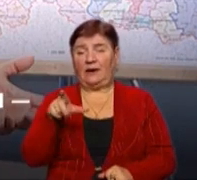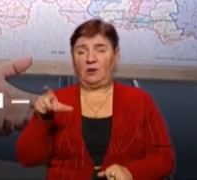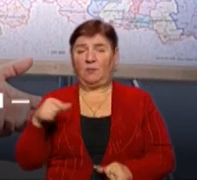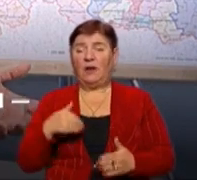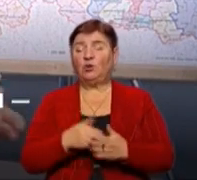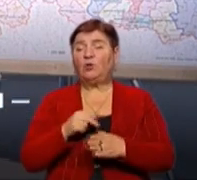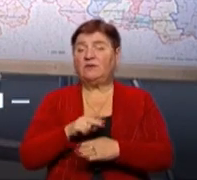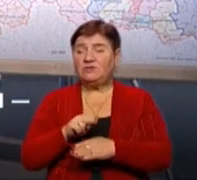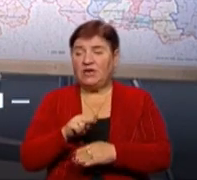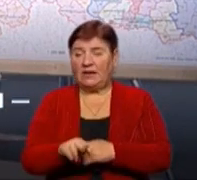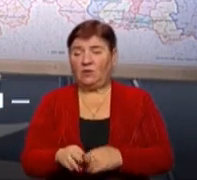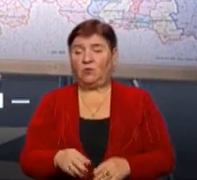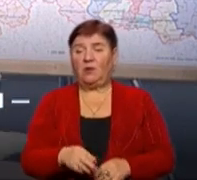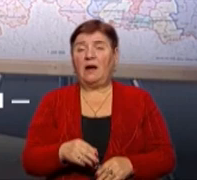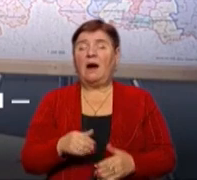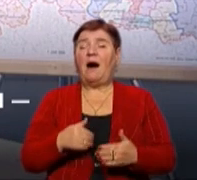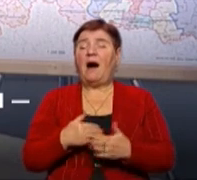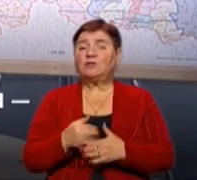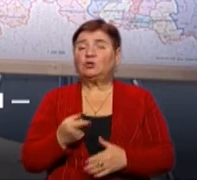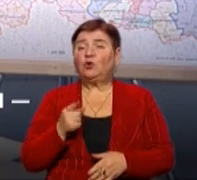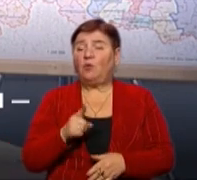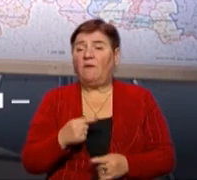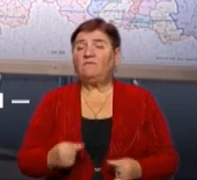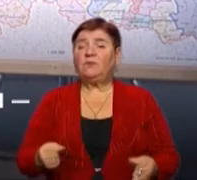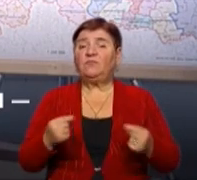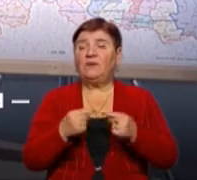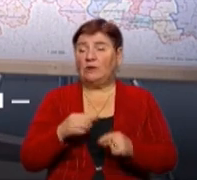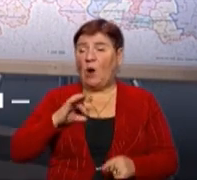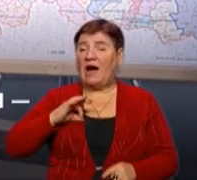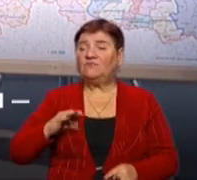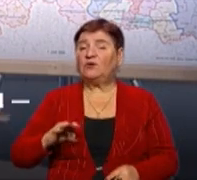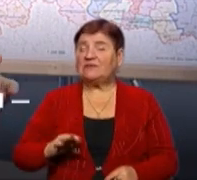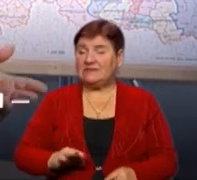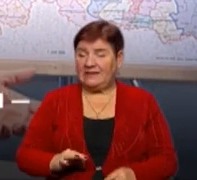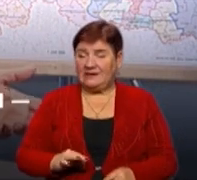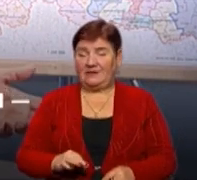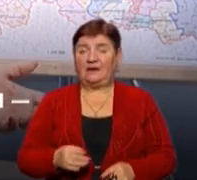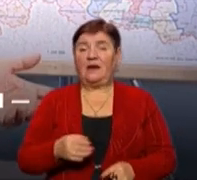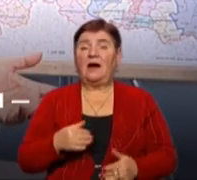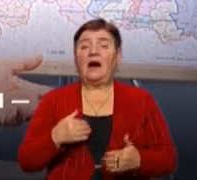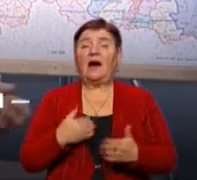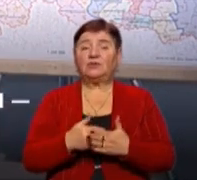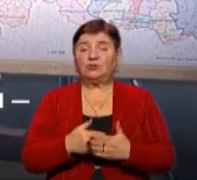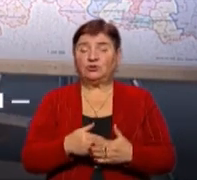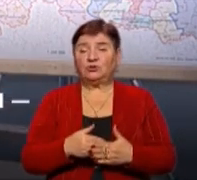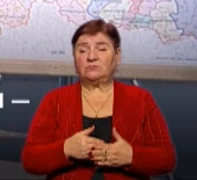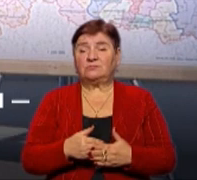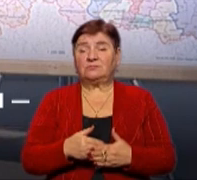громад до навчального компоненту, аж до відповідно адвокаційних речей, аж до, от, до